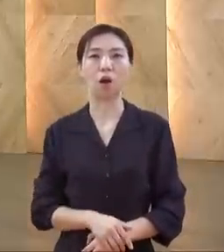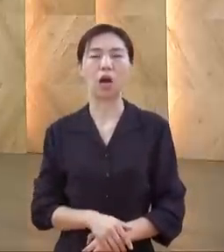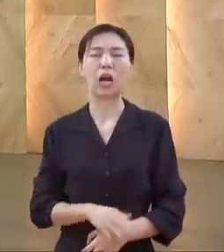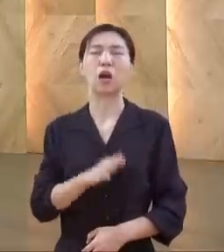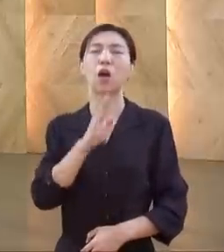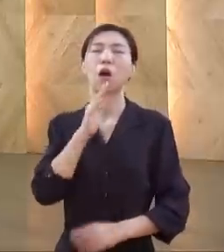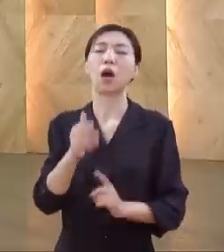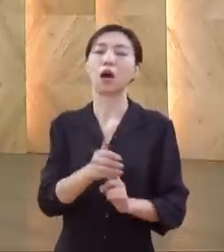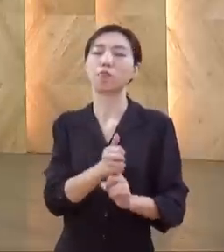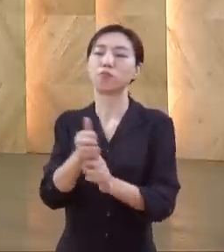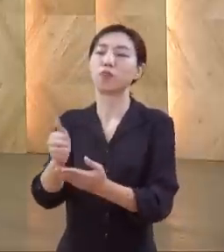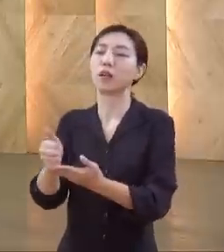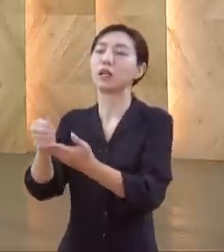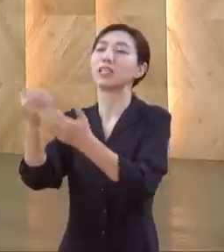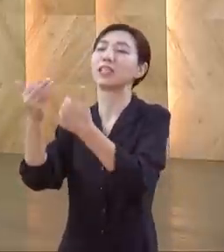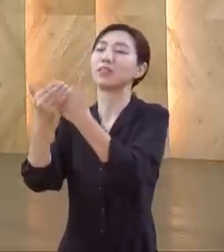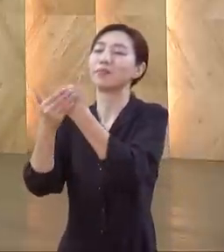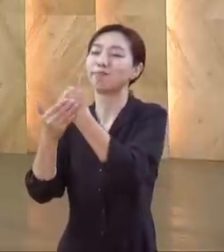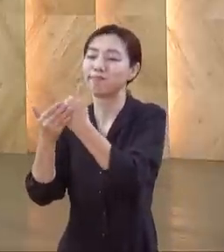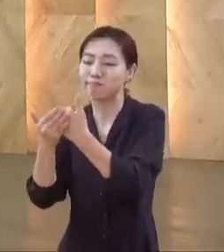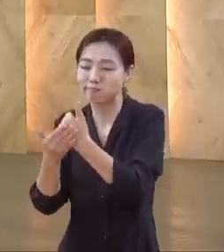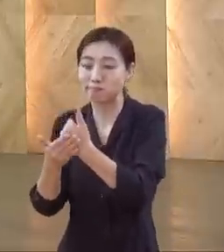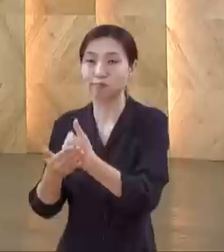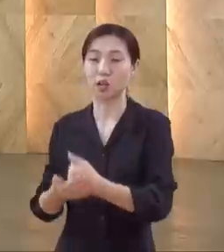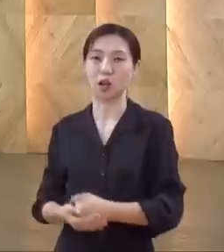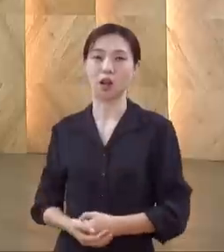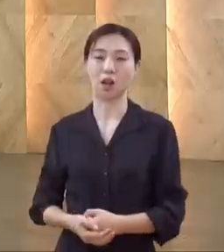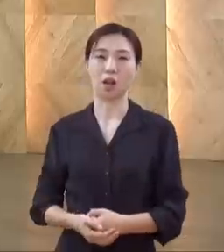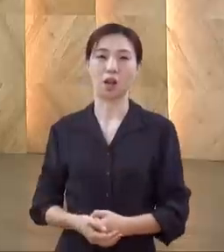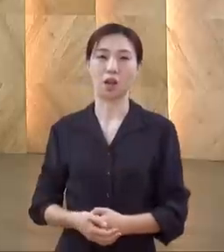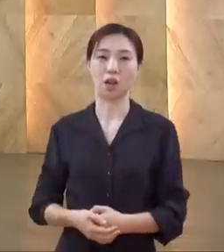가피구나 이게 부처님 가피구나라고